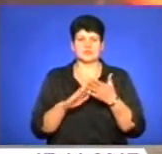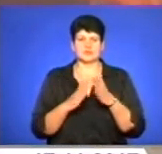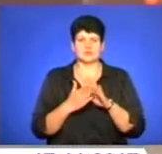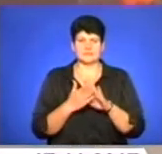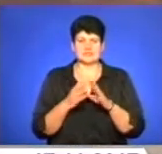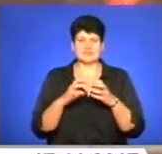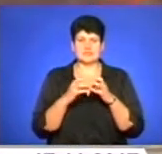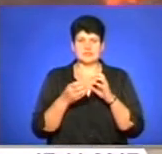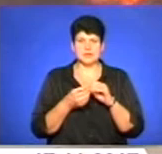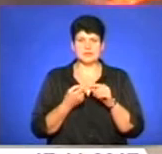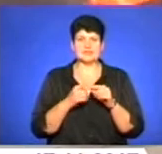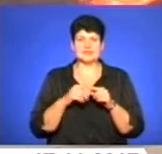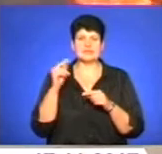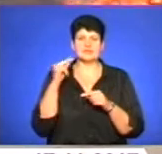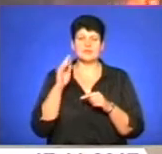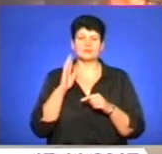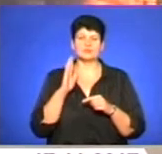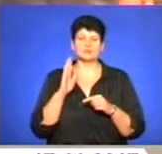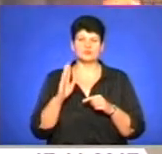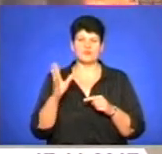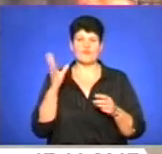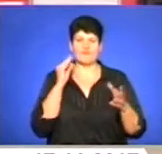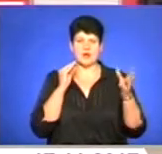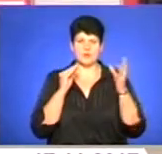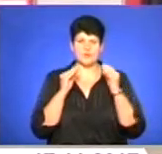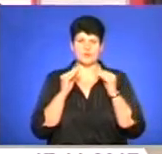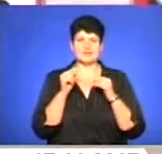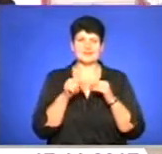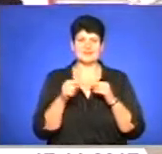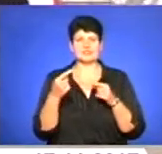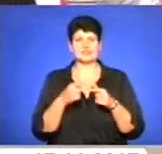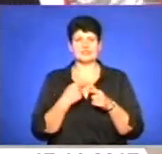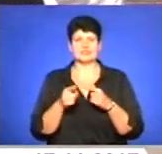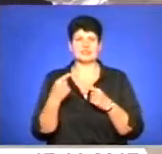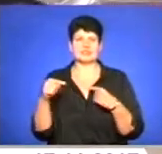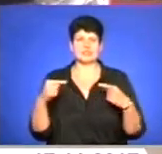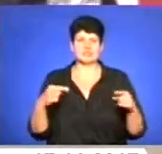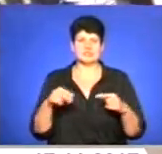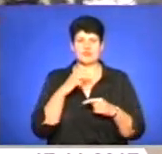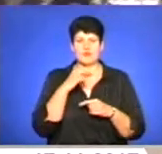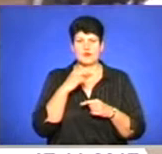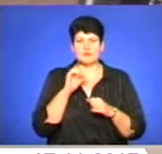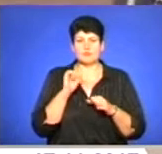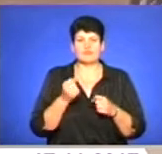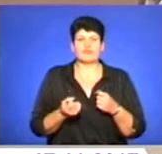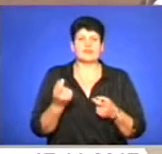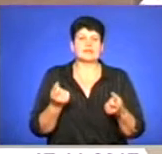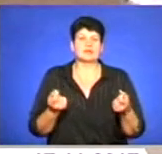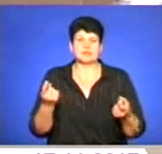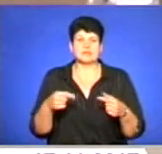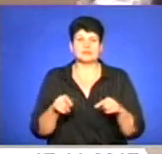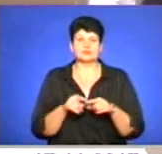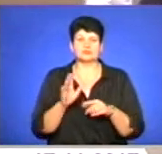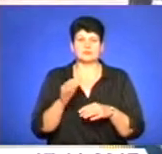За результатами даних навчань будуть враховані ті чи інші зауваження, які можуть виникнути. Також